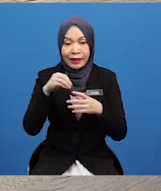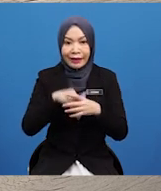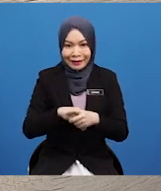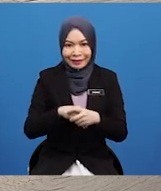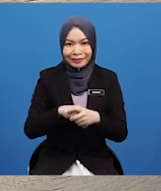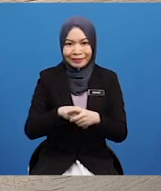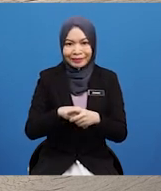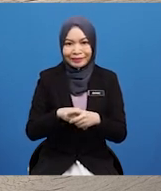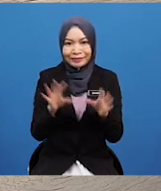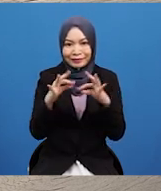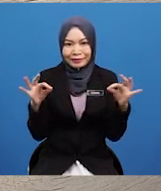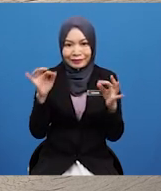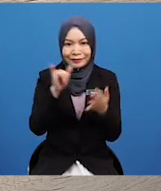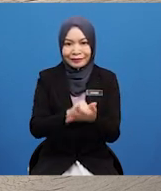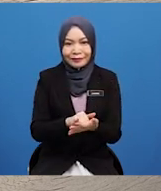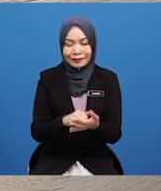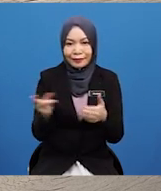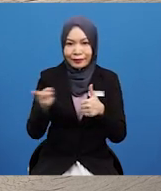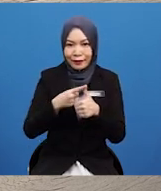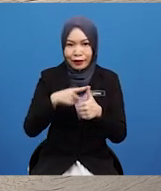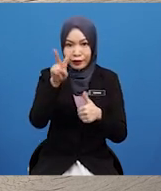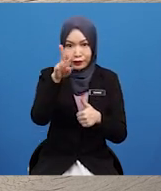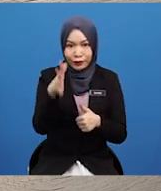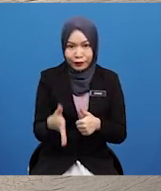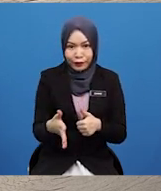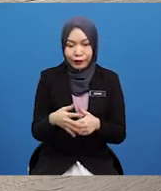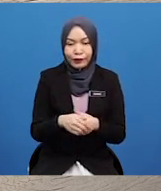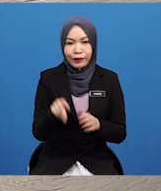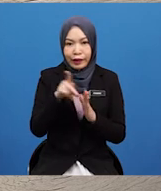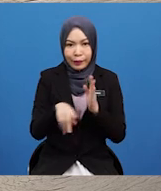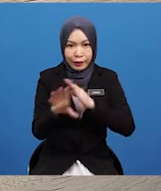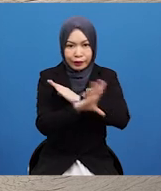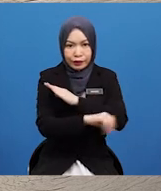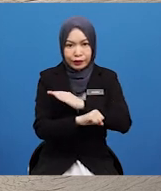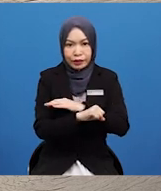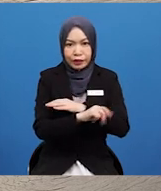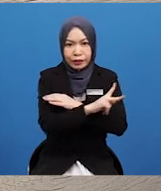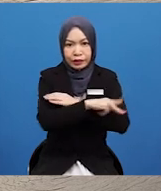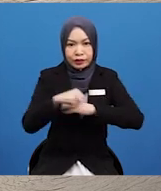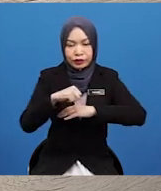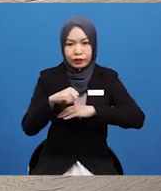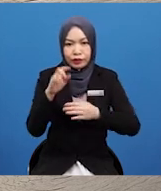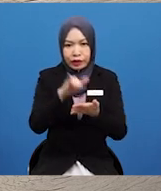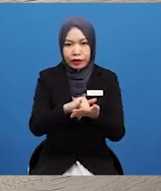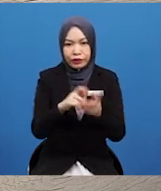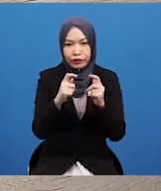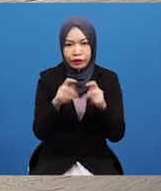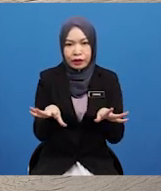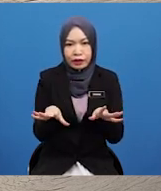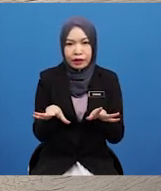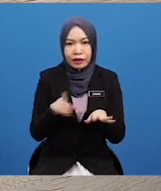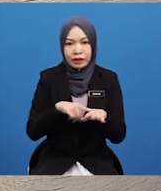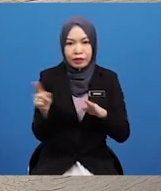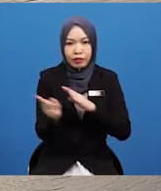ayat tersebut. 1. 2 orang peragut itu telah dipukul. 2. Mesyuarat itu